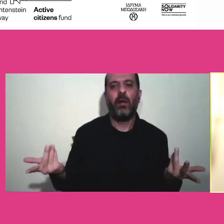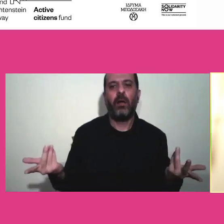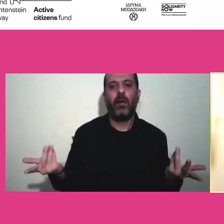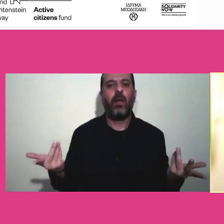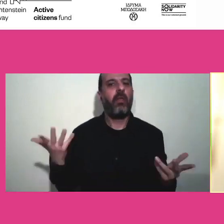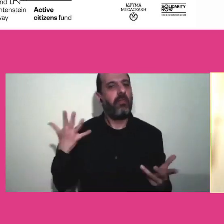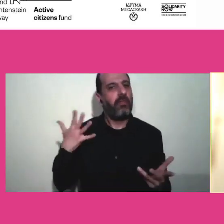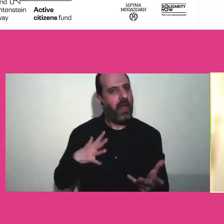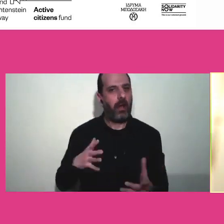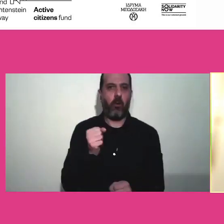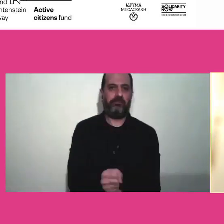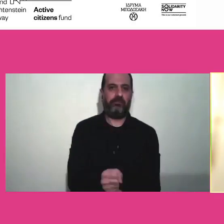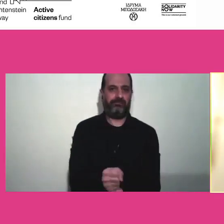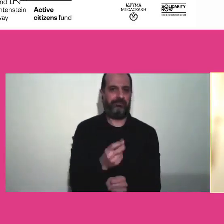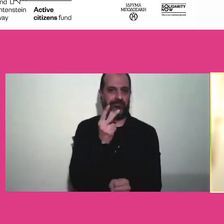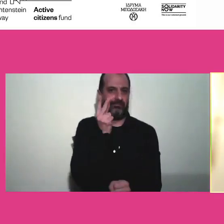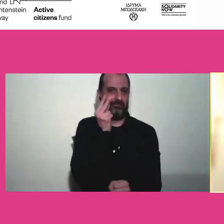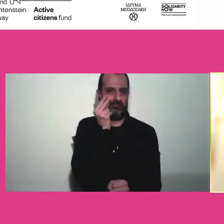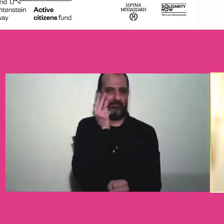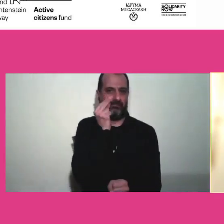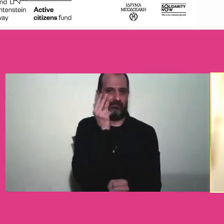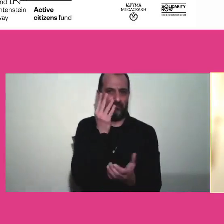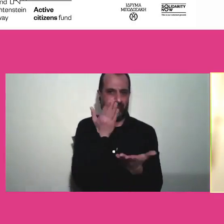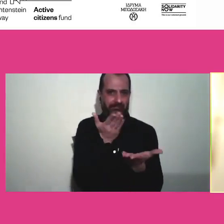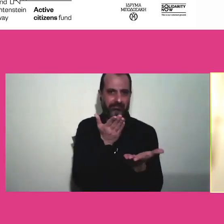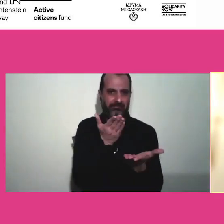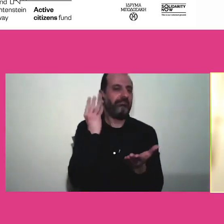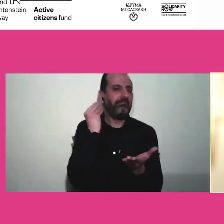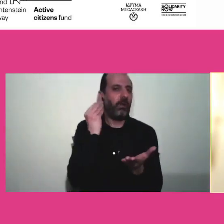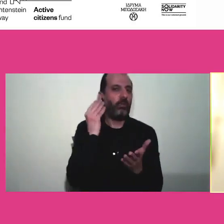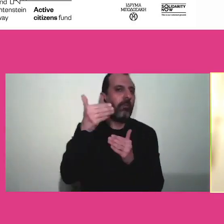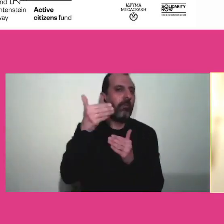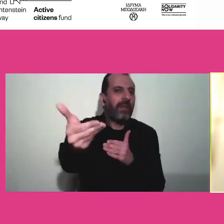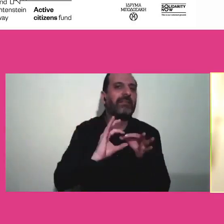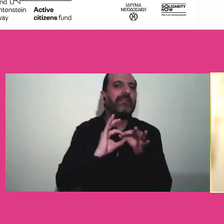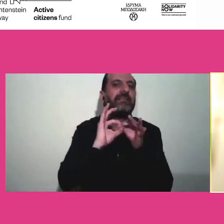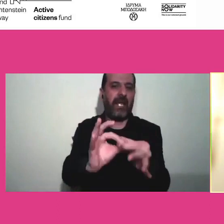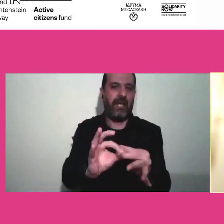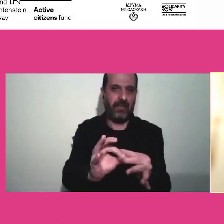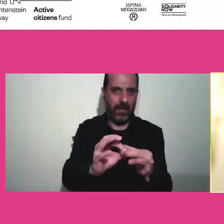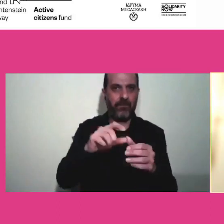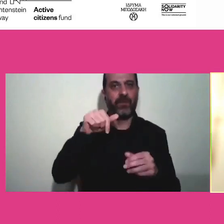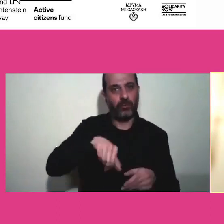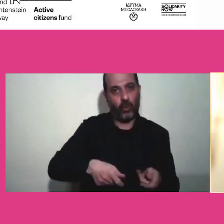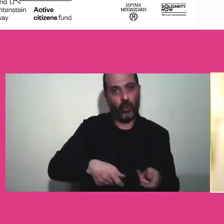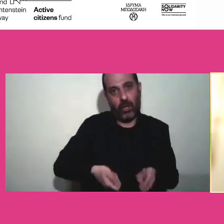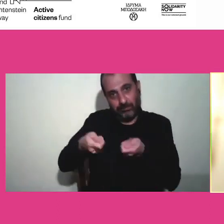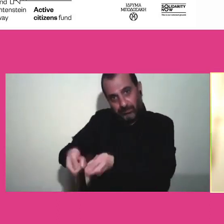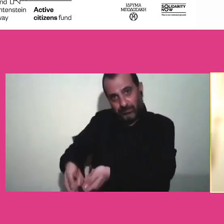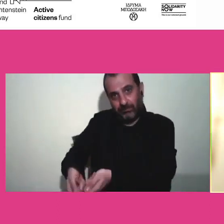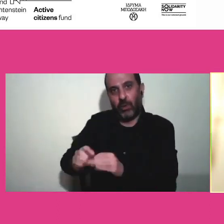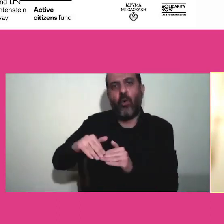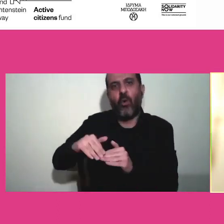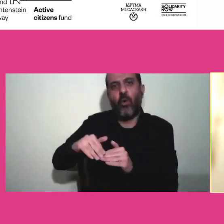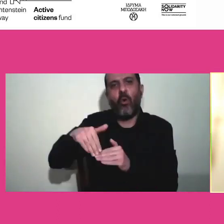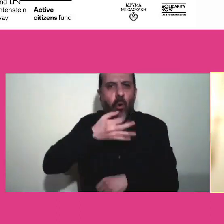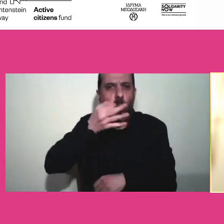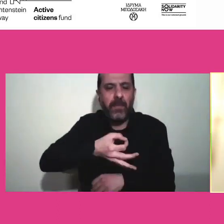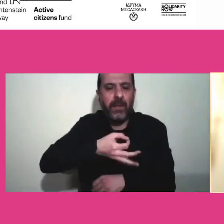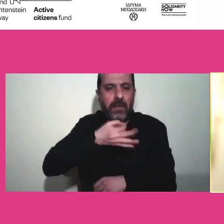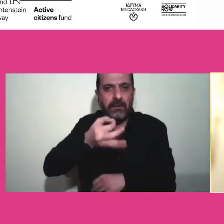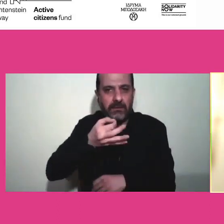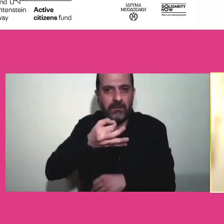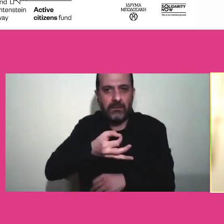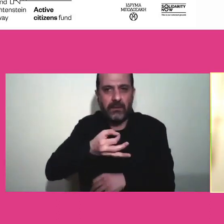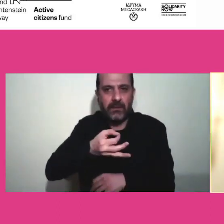μείνω να ακούσω και τη συνέχεια και να δώσω το λόγο στον επόμενο ομιλητή, που όπως ξέρω πάλι το